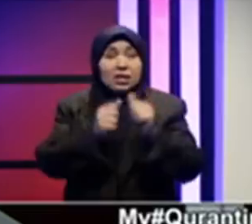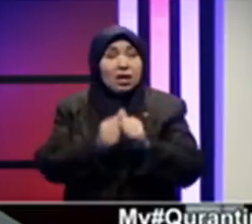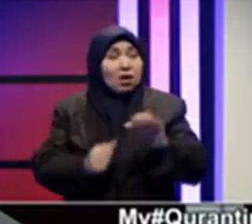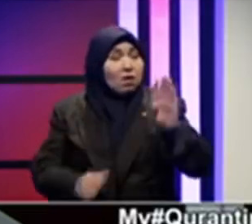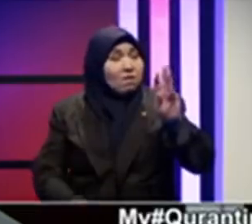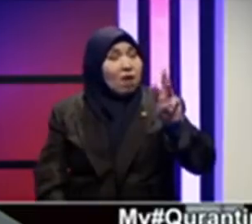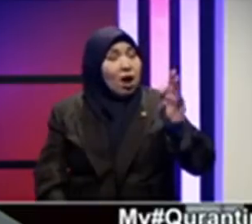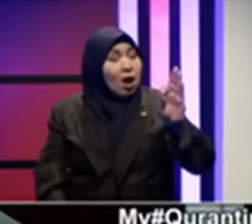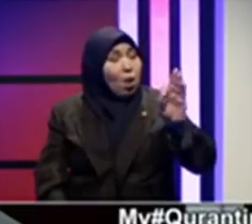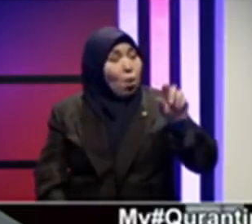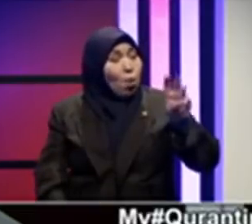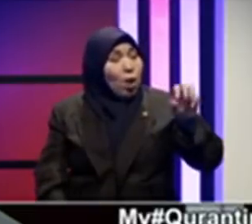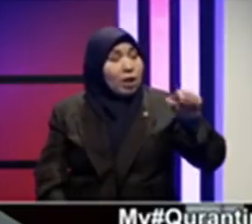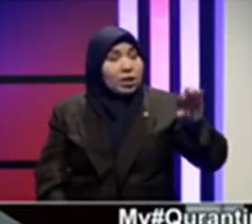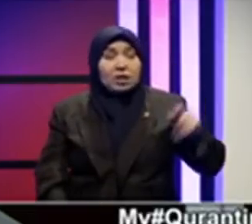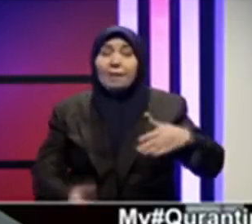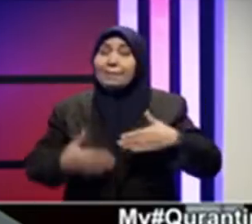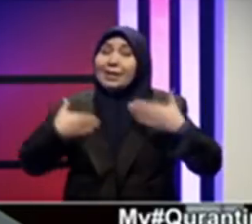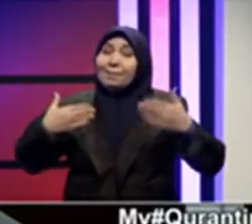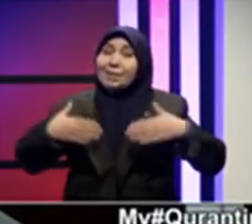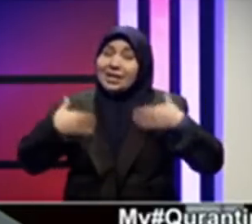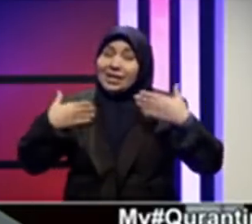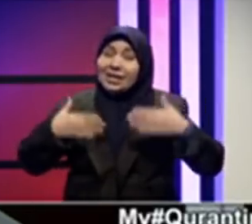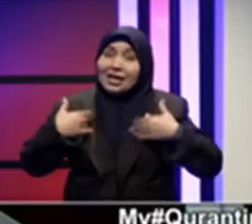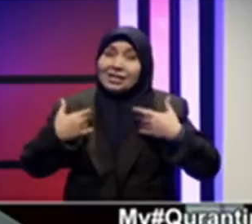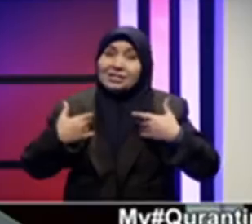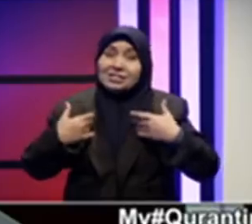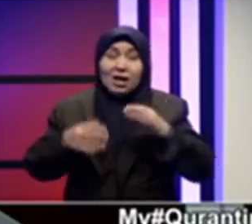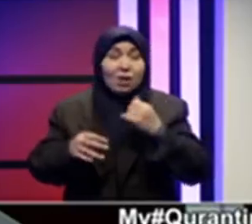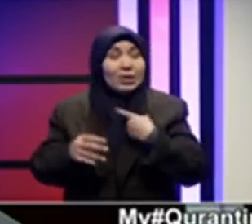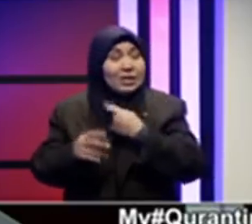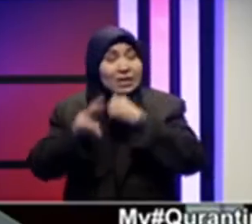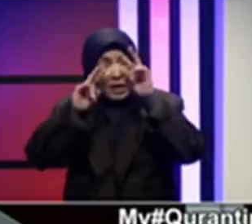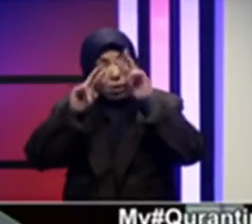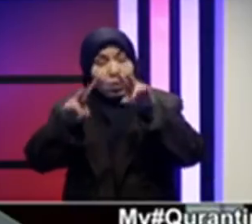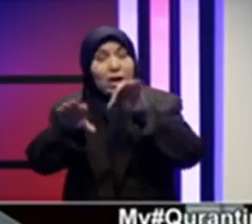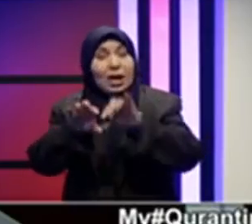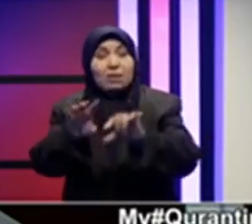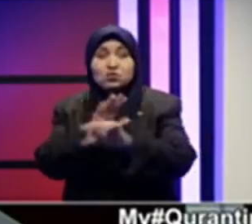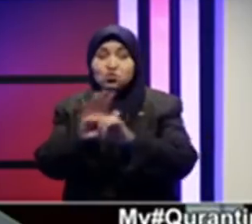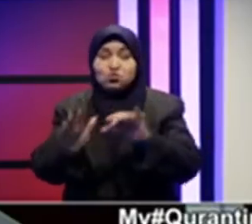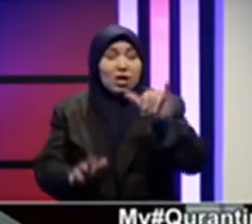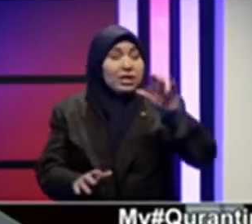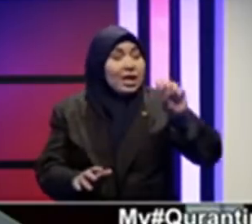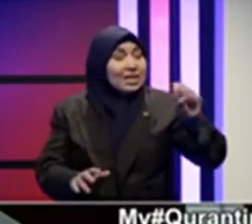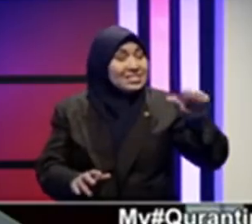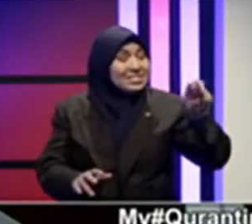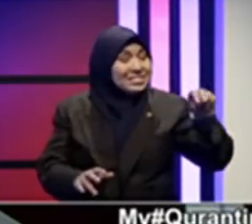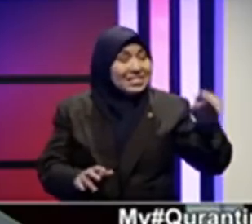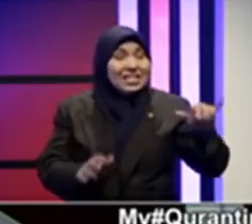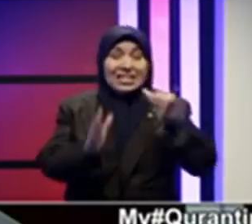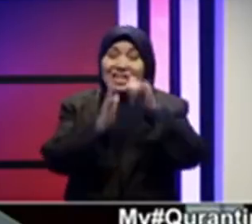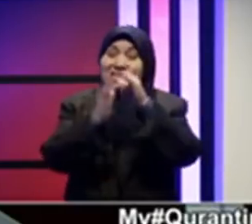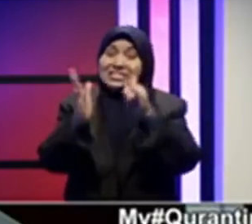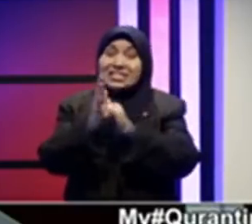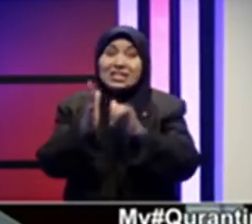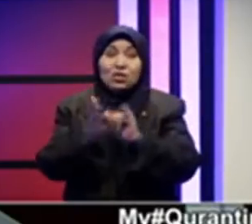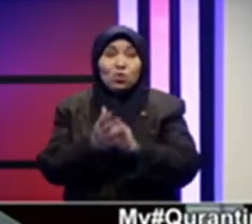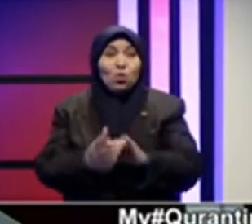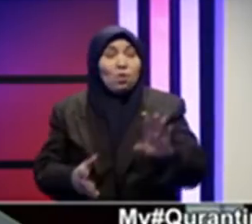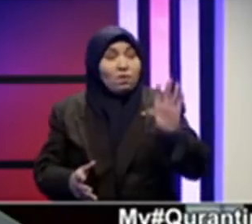iaitu menggembirakan. Ya. Kalau kita tengok dalam surah Yasin itu, walahum fiha